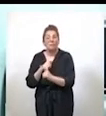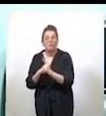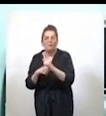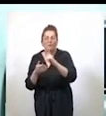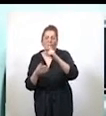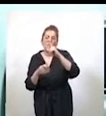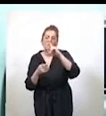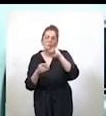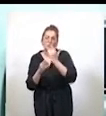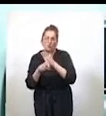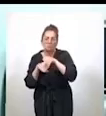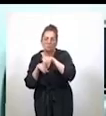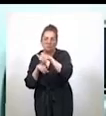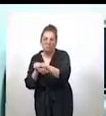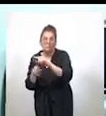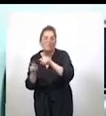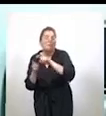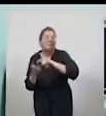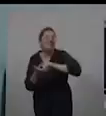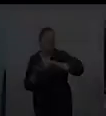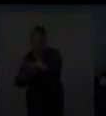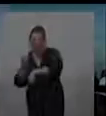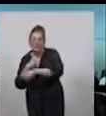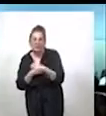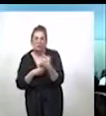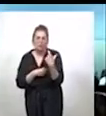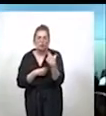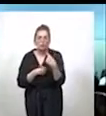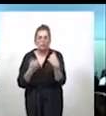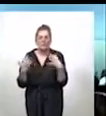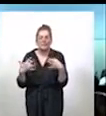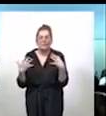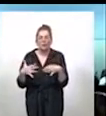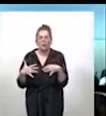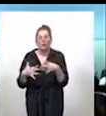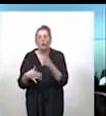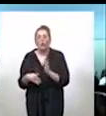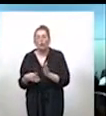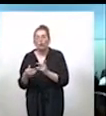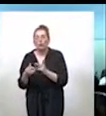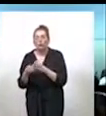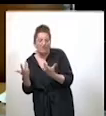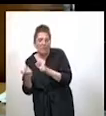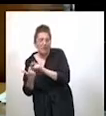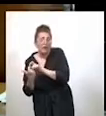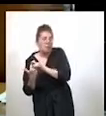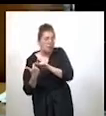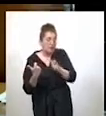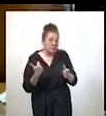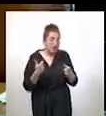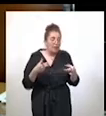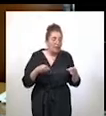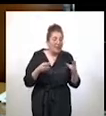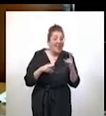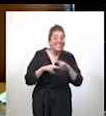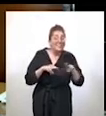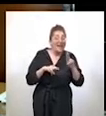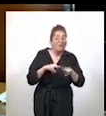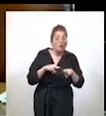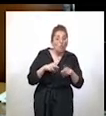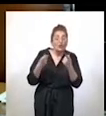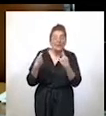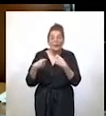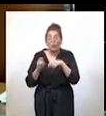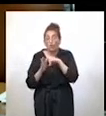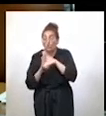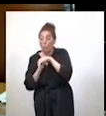de l'activité d'un établissement comme celui-là. Bordeaux Métropole Aménagement, et elle est présentée par Marie-Claude Noël. Globalement, la situation financière de